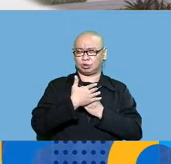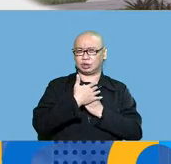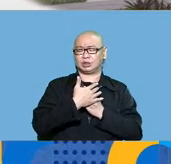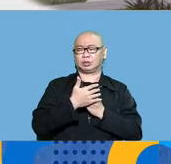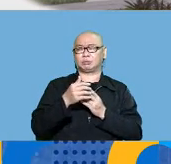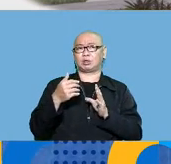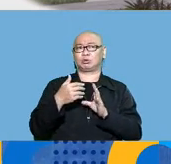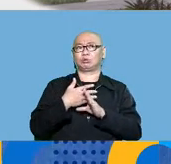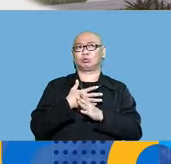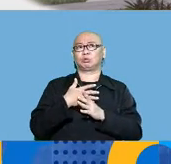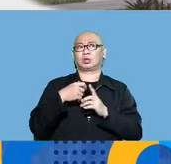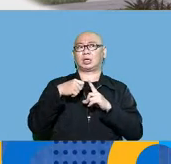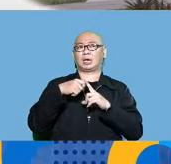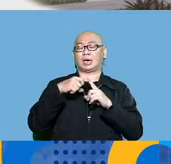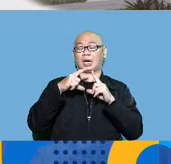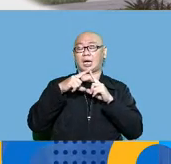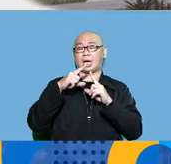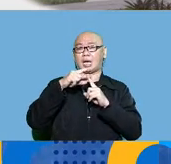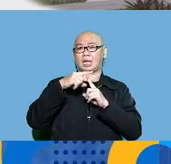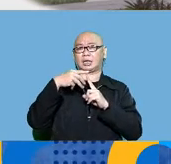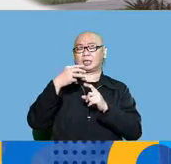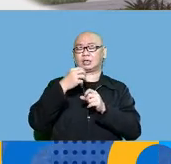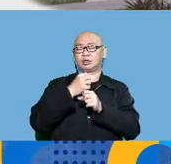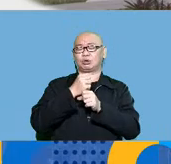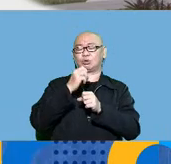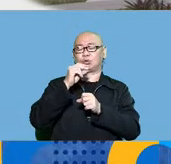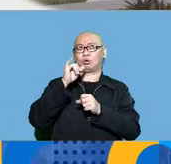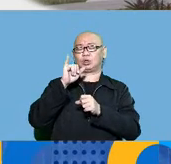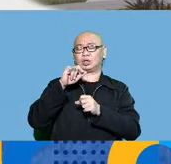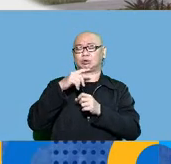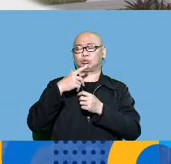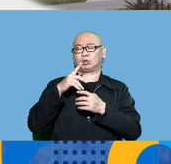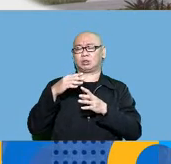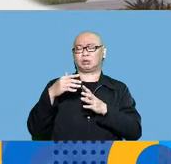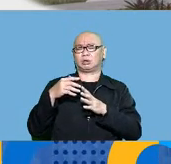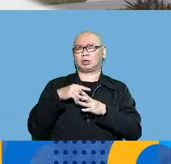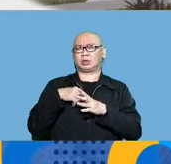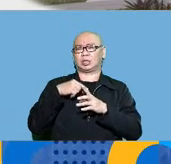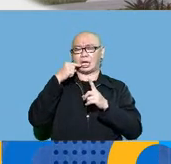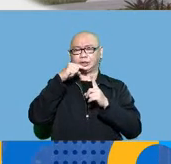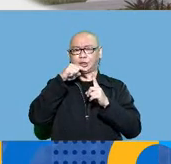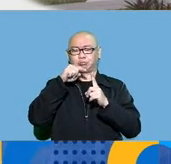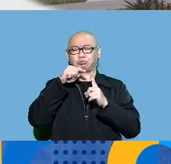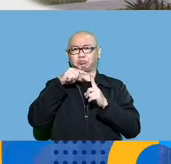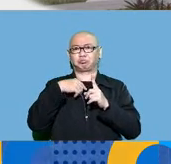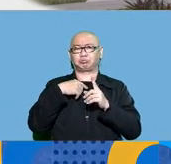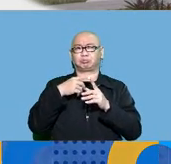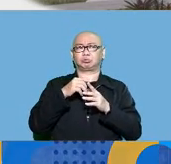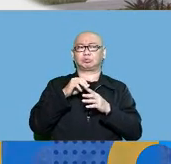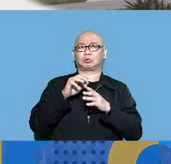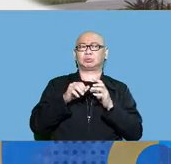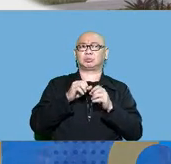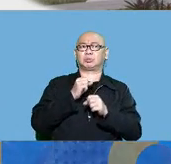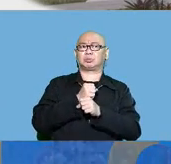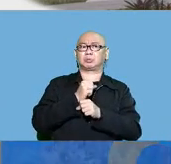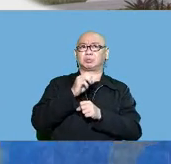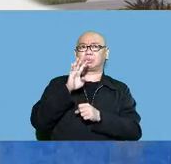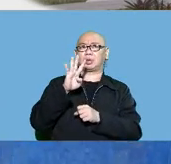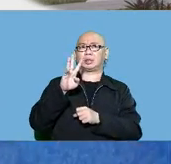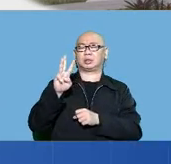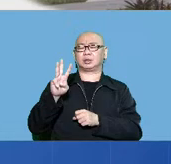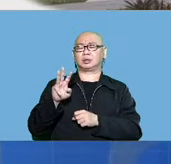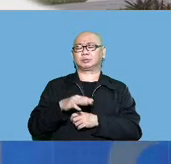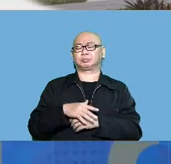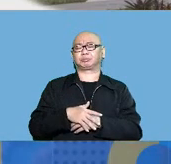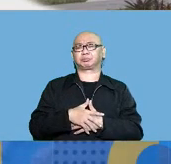masuk kategori keterancaman endangered. Menurut Kepres nomor 4 tahun 93, Sang Garuda atau